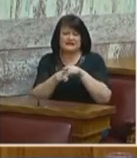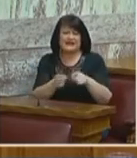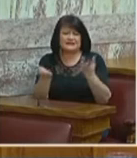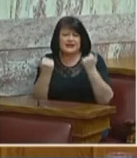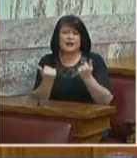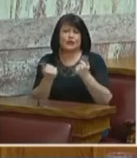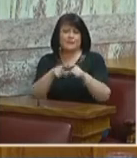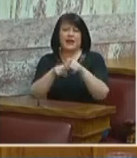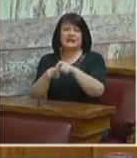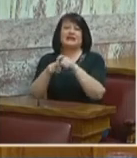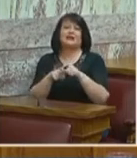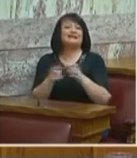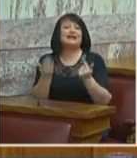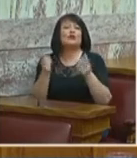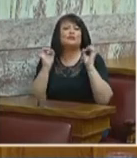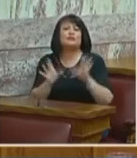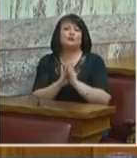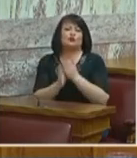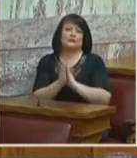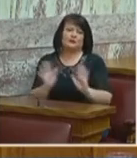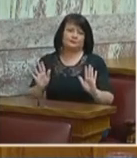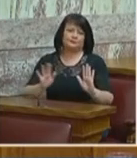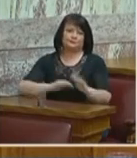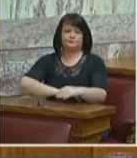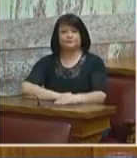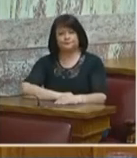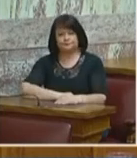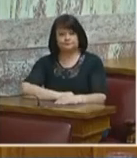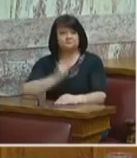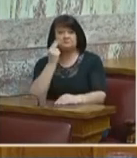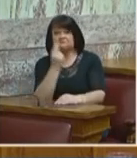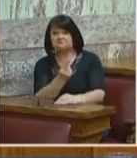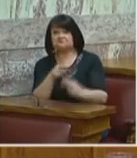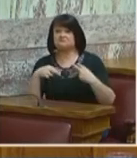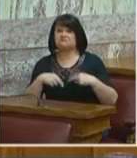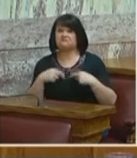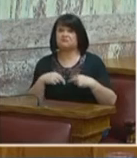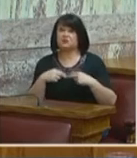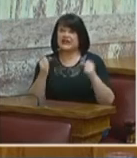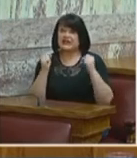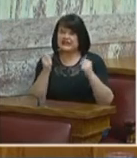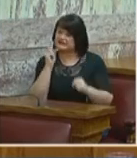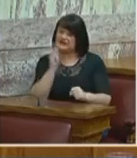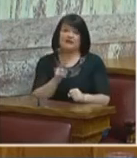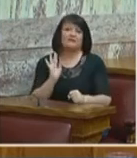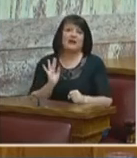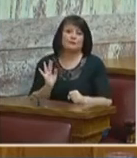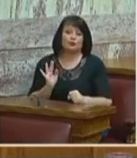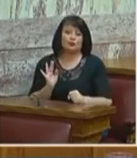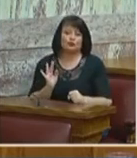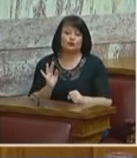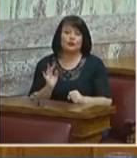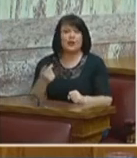εταιριών. Και απουσιάζουν οι κύριοι Υπουργοί της Υγείας, αλλά με δικές